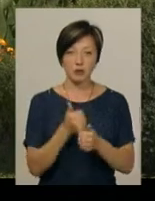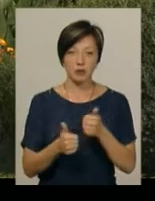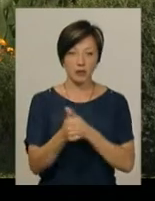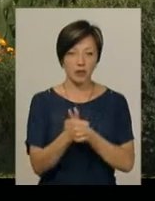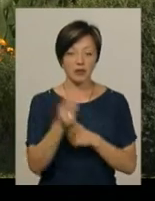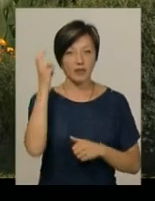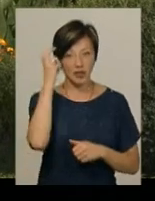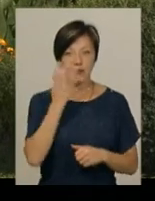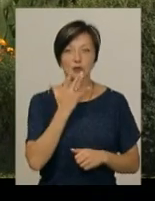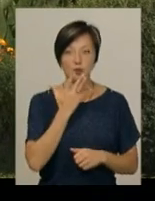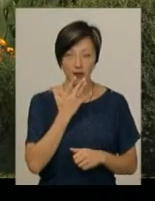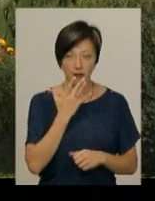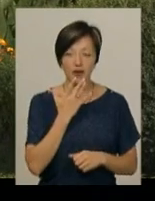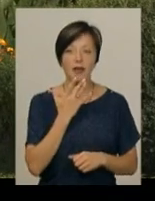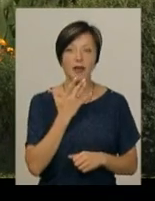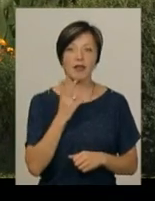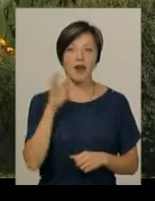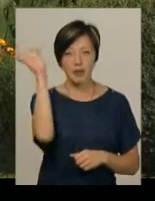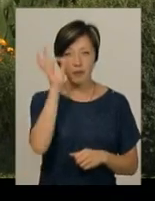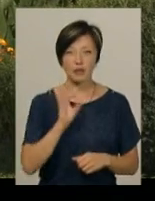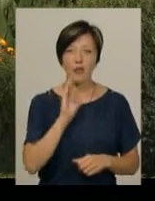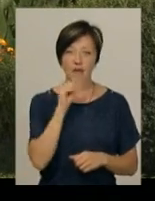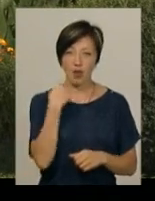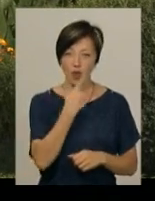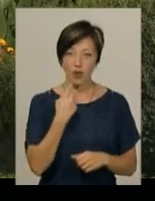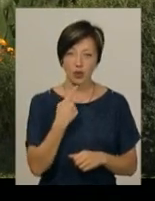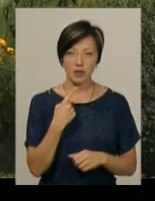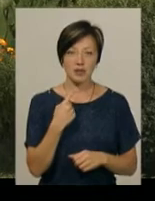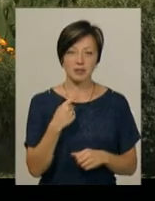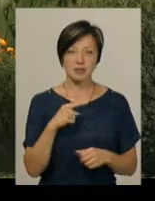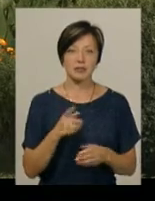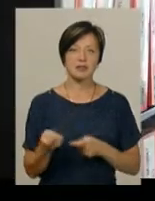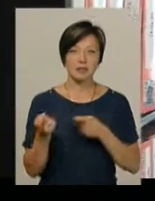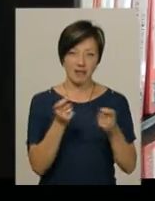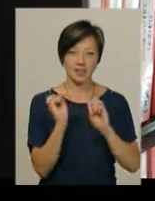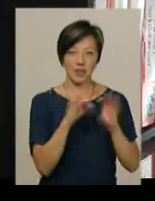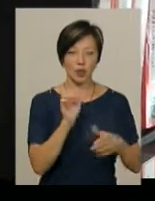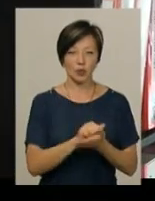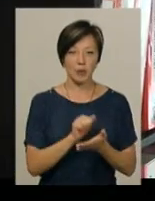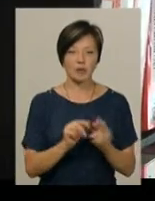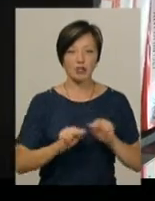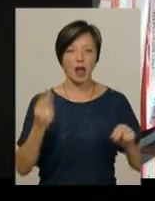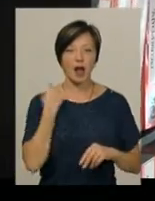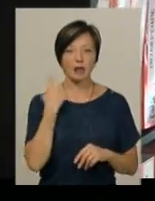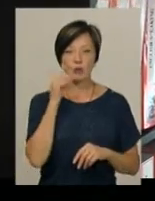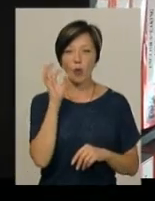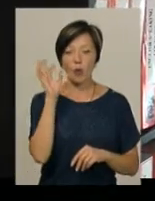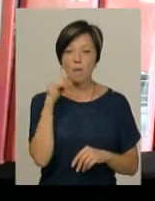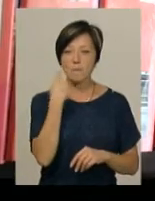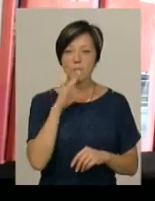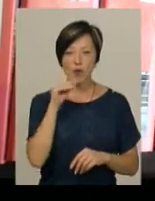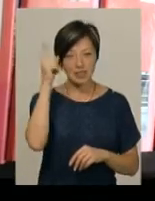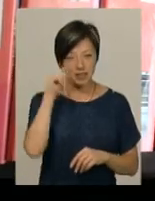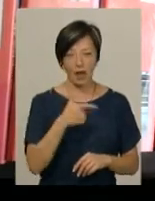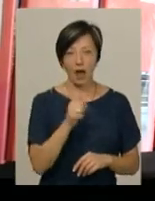в Київський національний на німецьку філологію. Вже завезли туди документи. Вчителька англійської мови Ілона Самоте знає